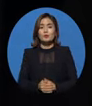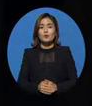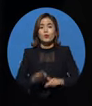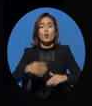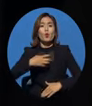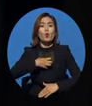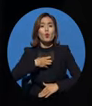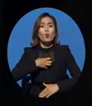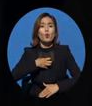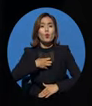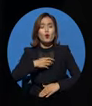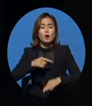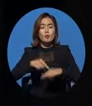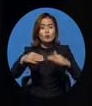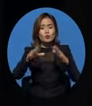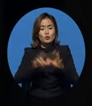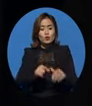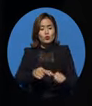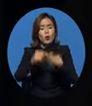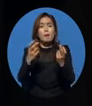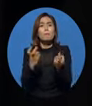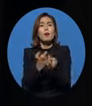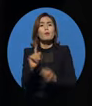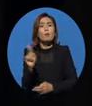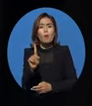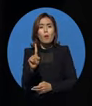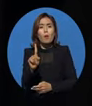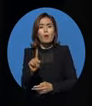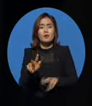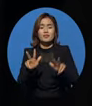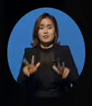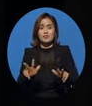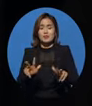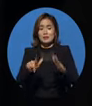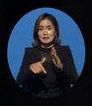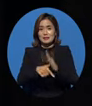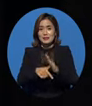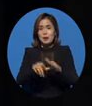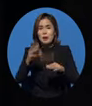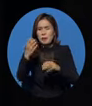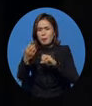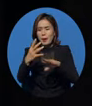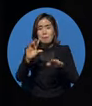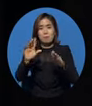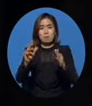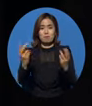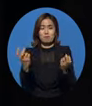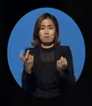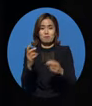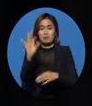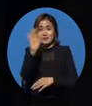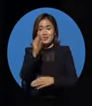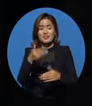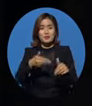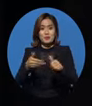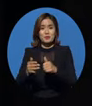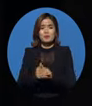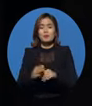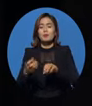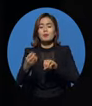이익의 민주당을 무엇으로 9 할지 그 해답을 찾는 시간이 되셨길 바랍니다 답은 정해져